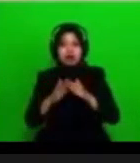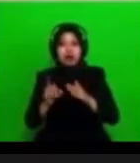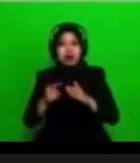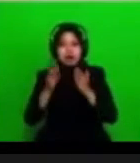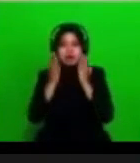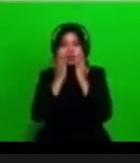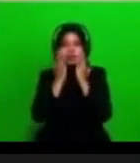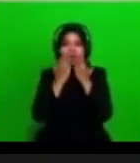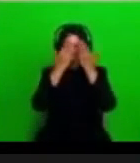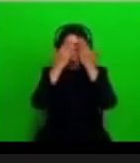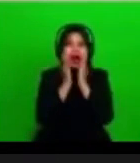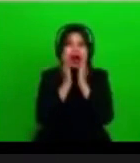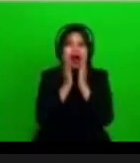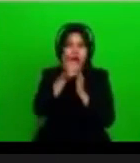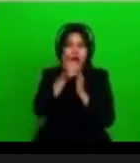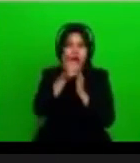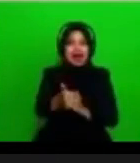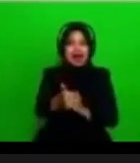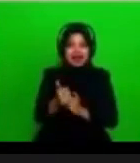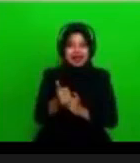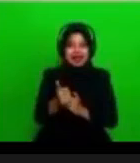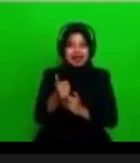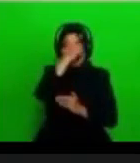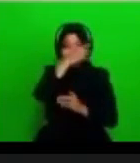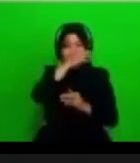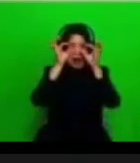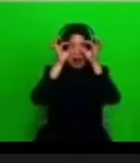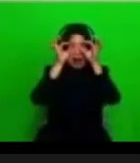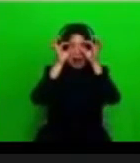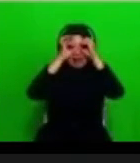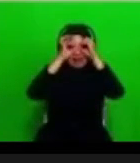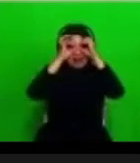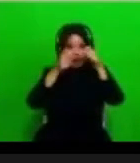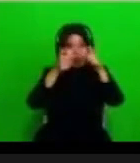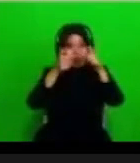Iya. Masker bengkoang. Ada maskeran. Yang gambarnya panda.